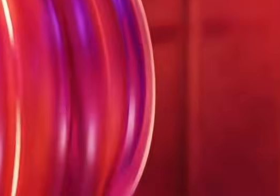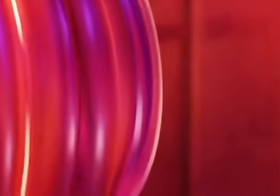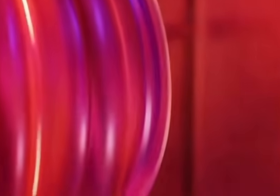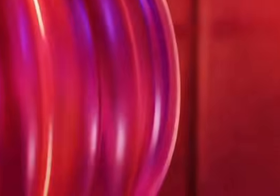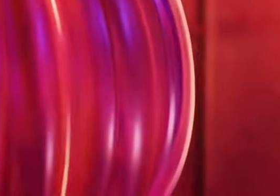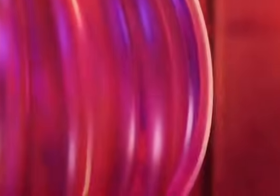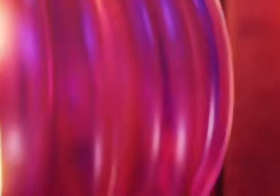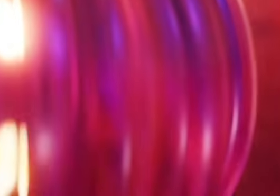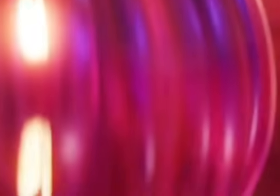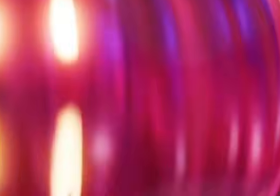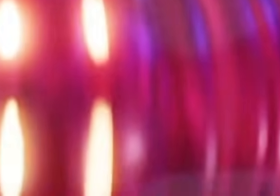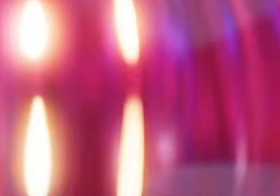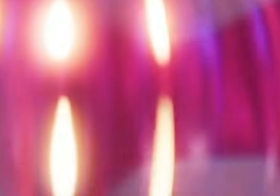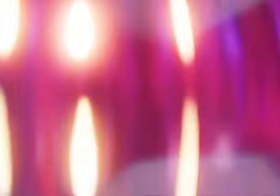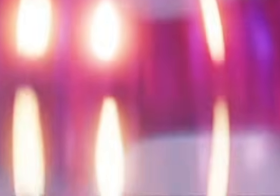Waja'alhu lana